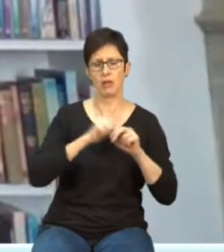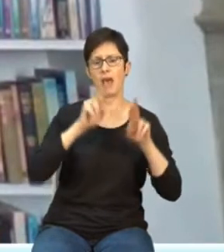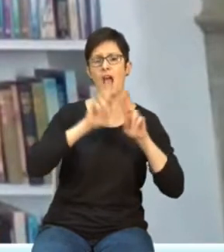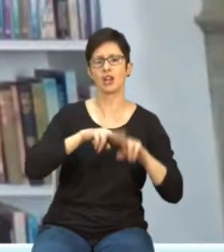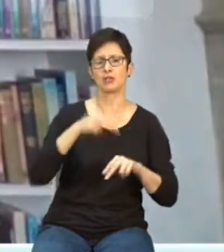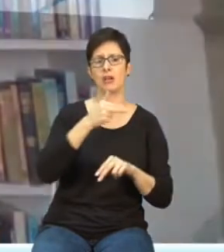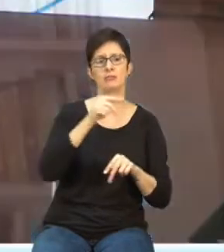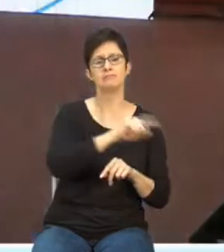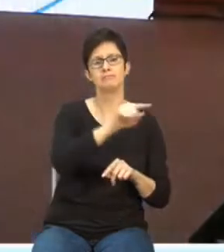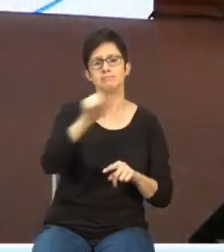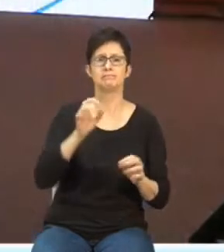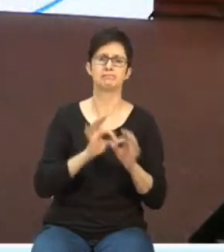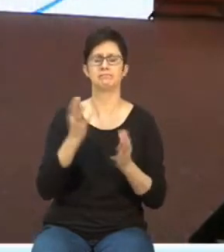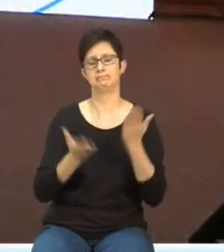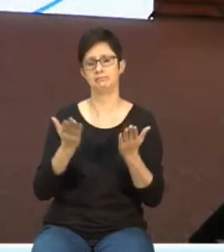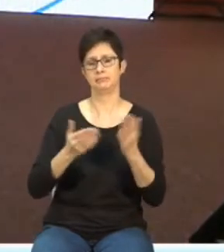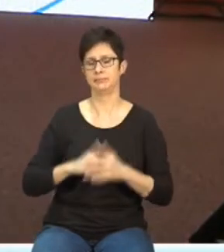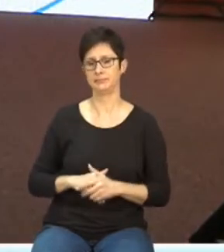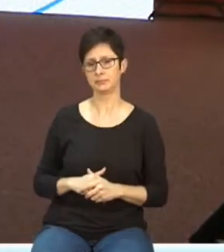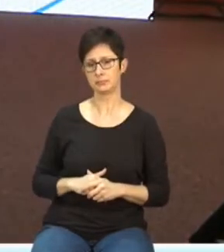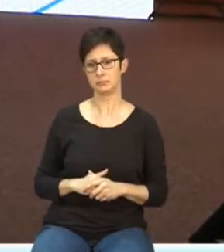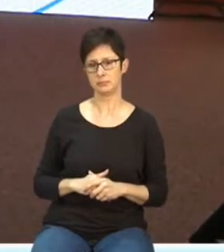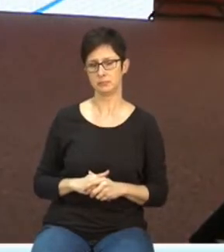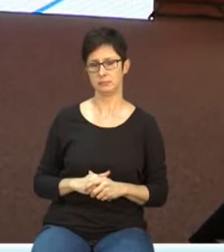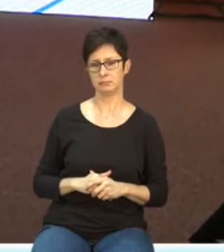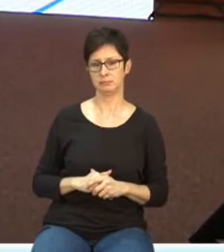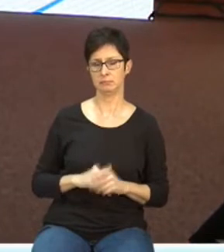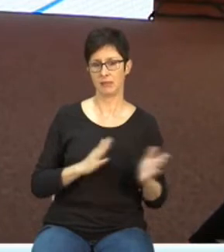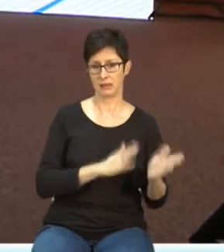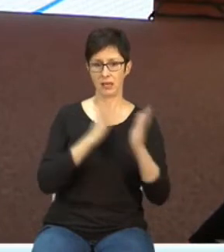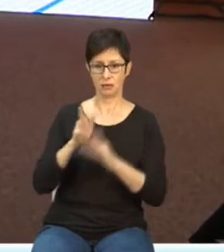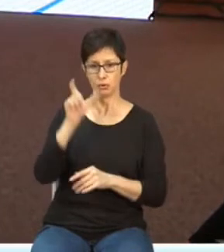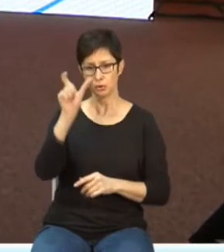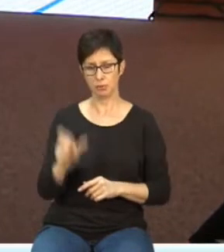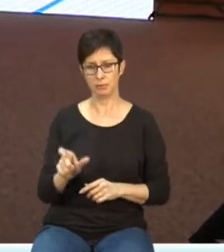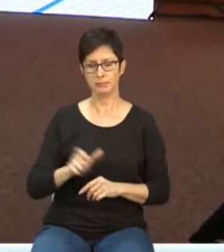A czy teraz mógłbym prosić odpowiedź profesora każdego